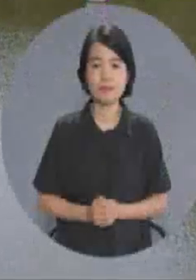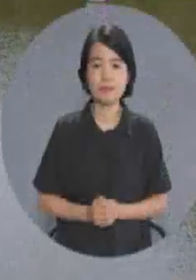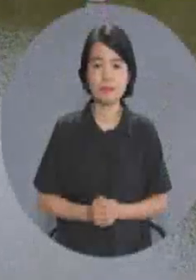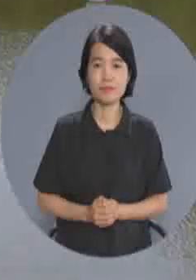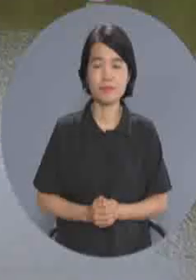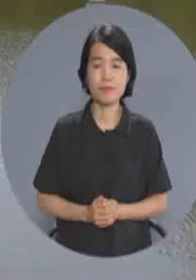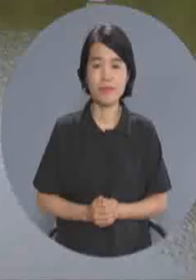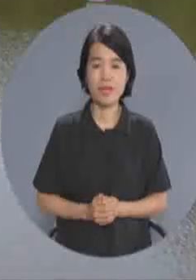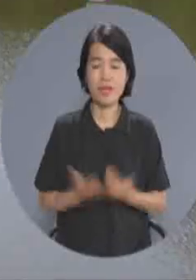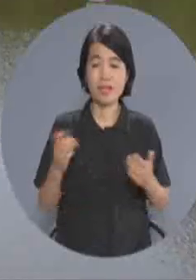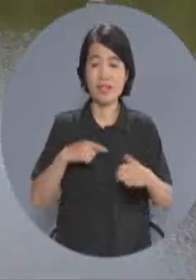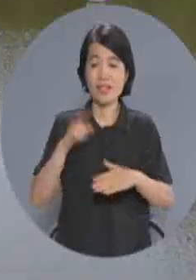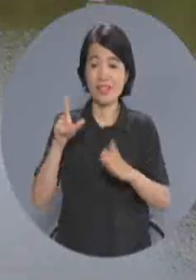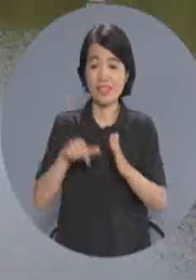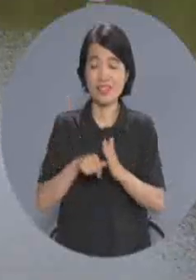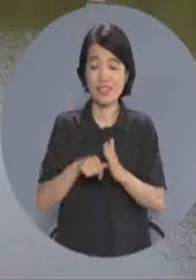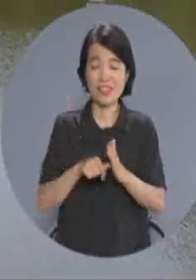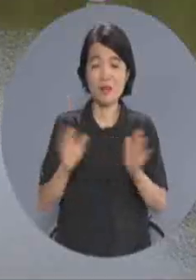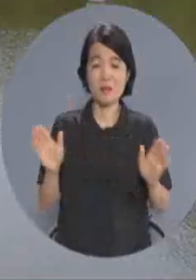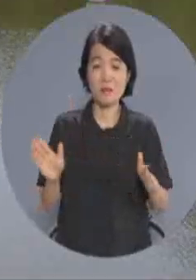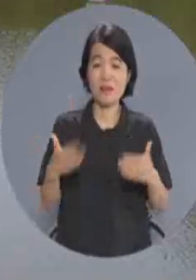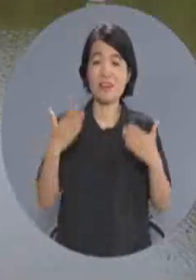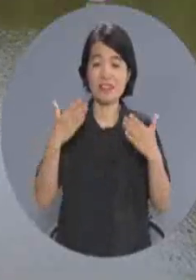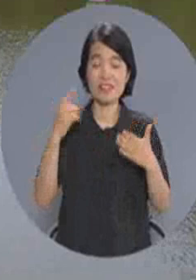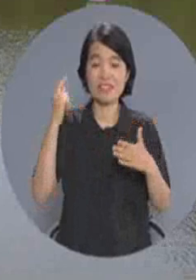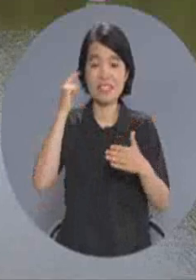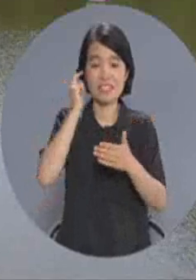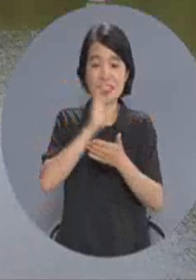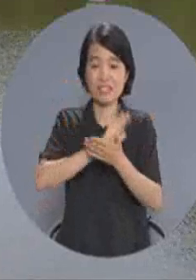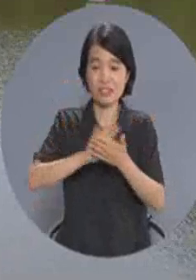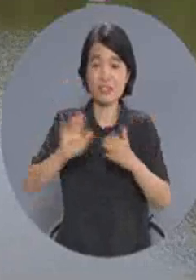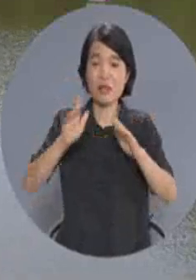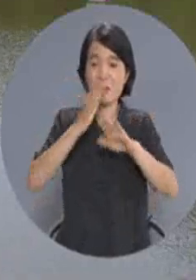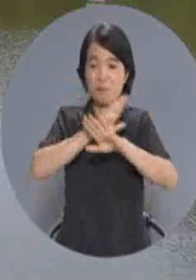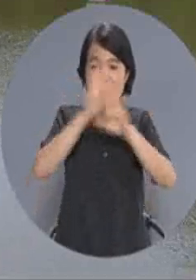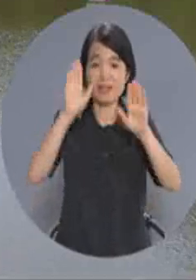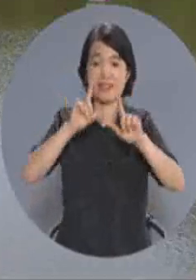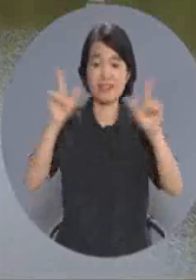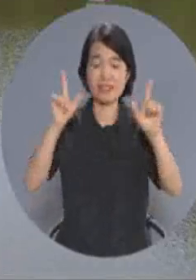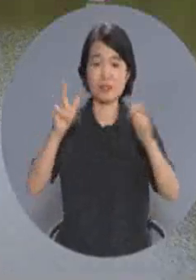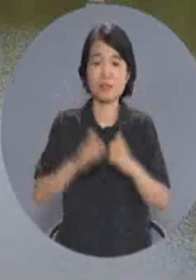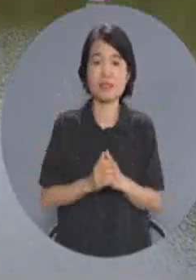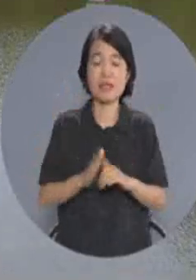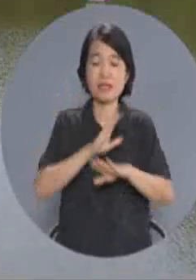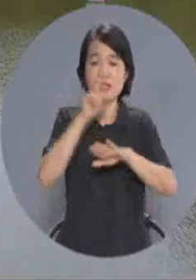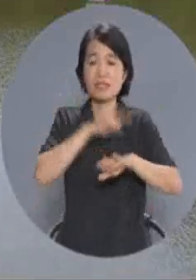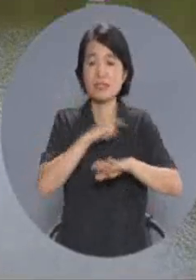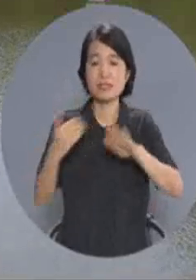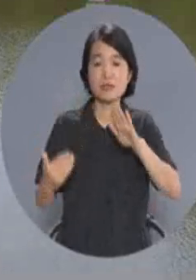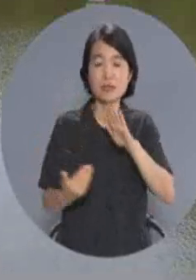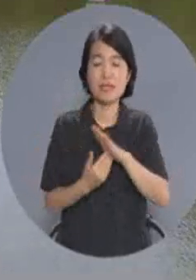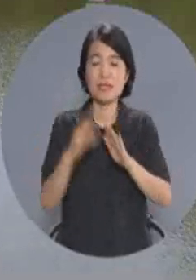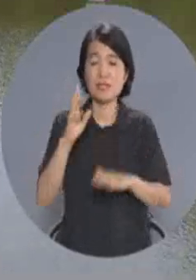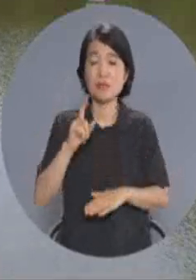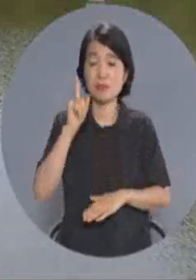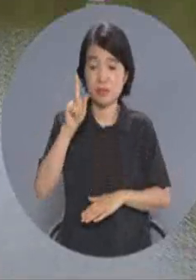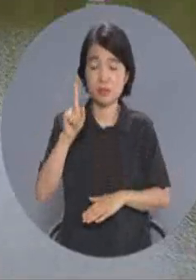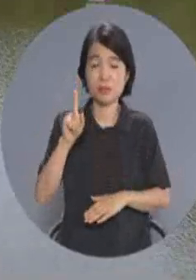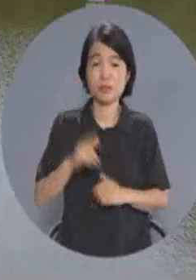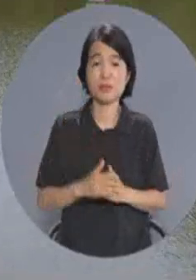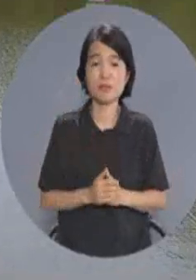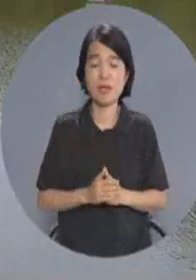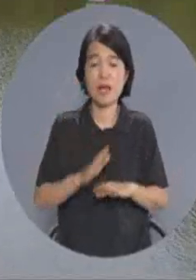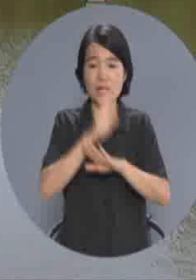출근길에 발걸음이 한결 가벼워지는 맑고 선선한 아침 날씨였습니다 한나 최고기온이 31도 였지만